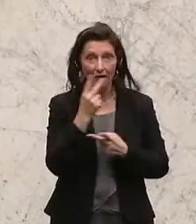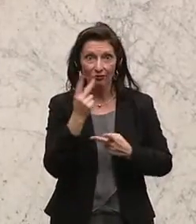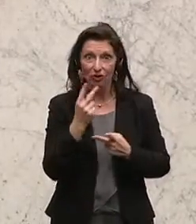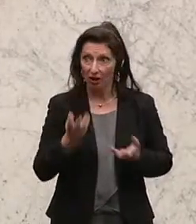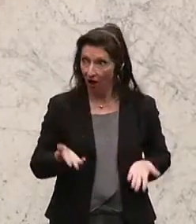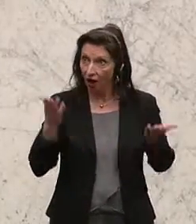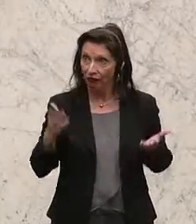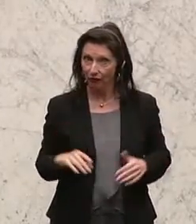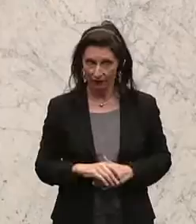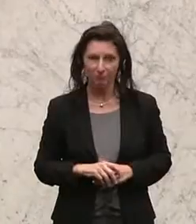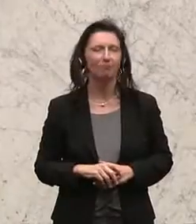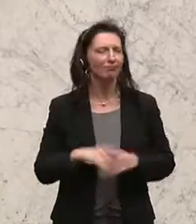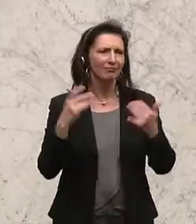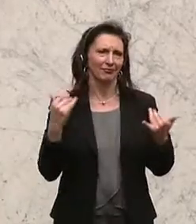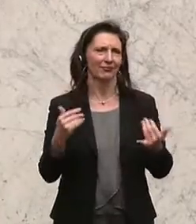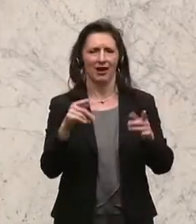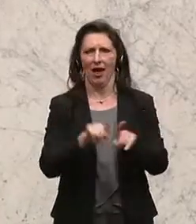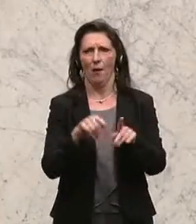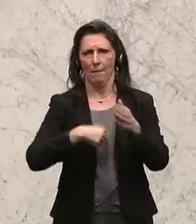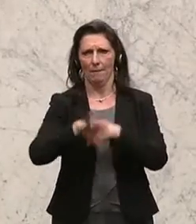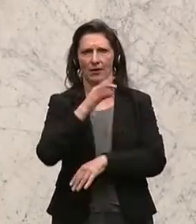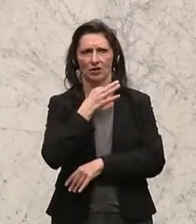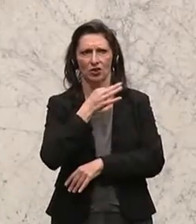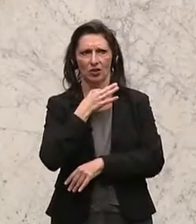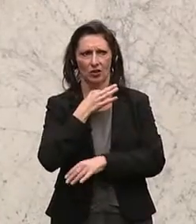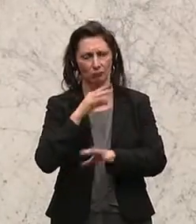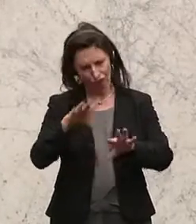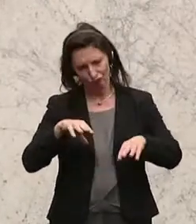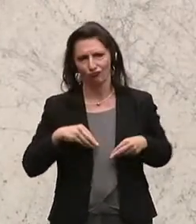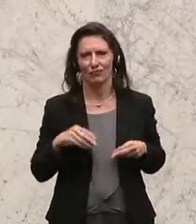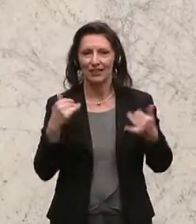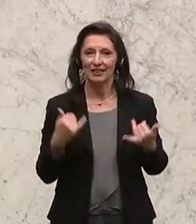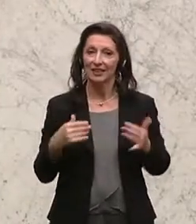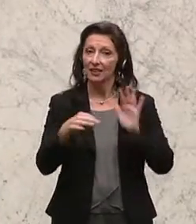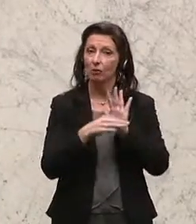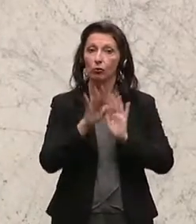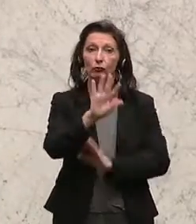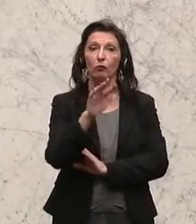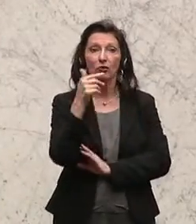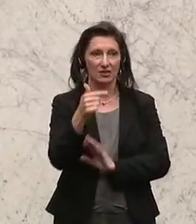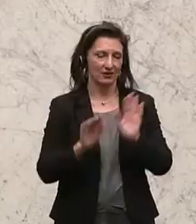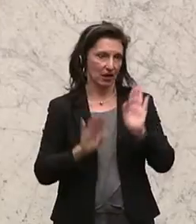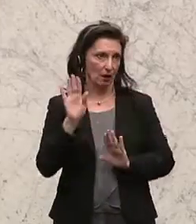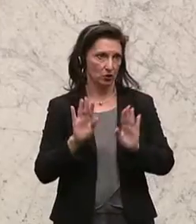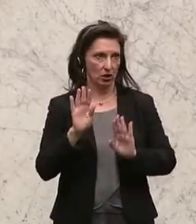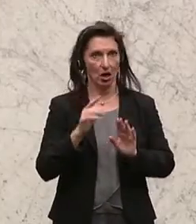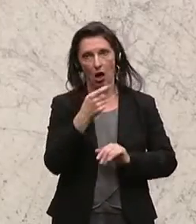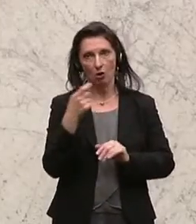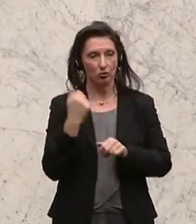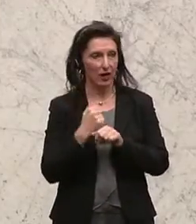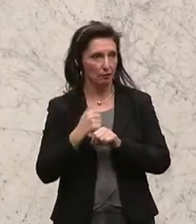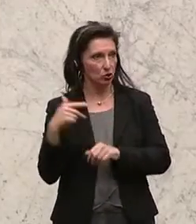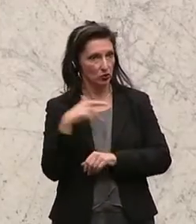Zeichen. Auch das ist mehrheitlich angenommen. Wir gelangen daher zur Abstimmung über Tagesordnungspunkt 25, Antrag des Ausschusses für